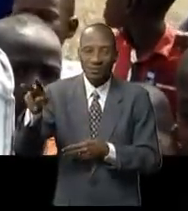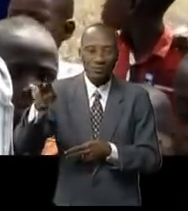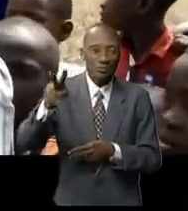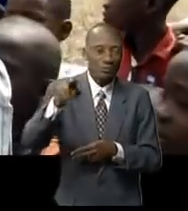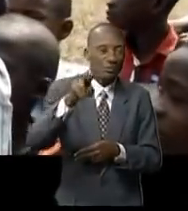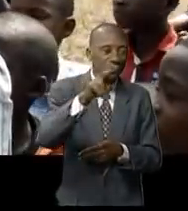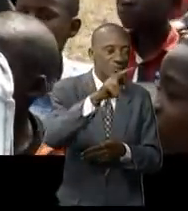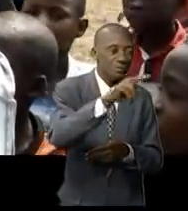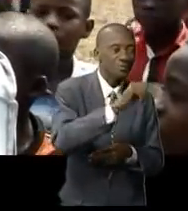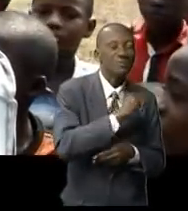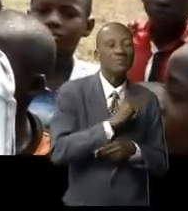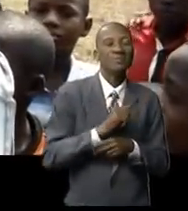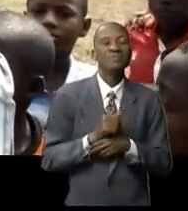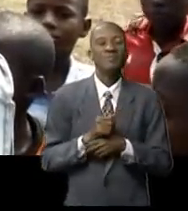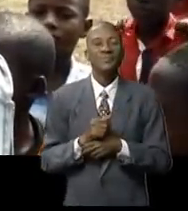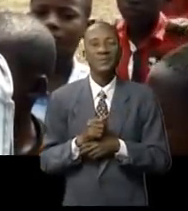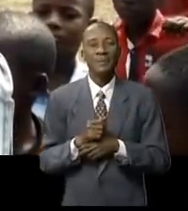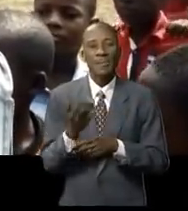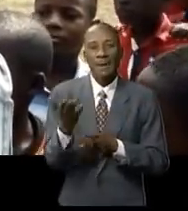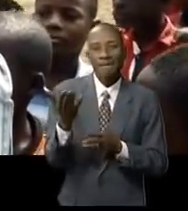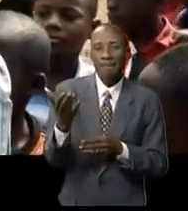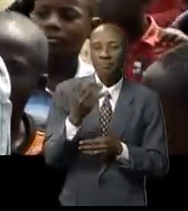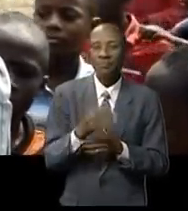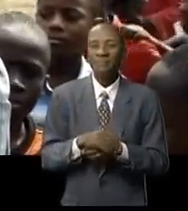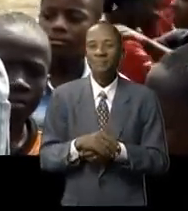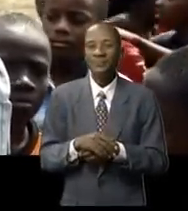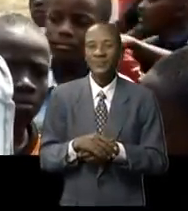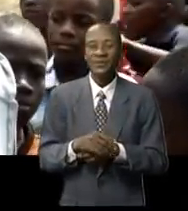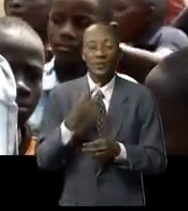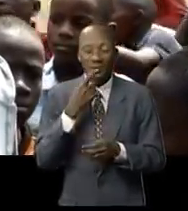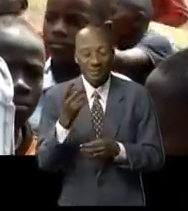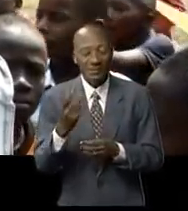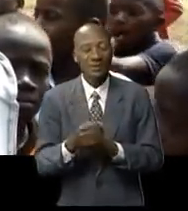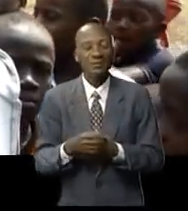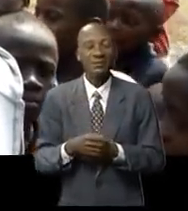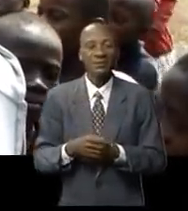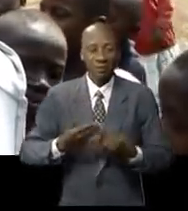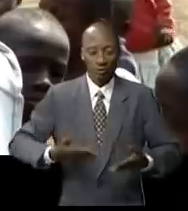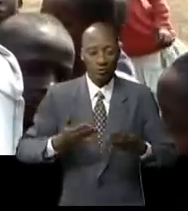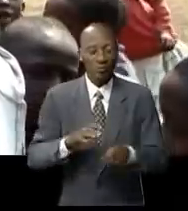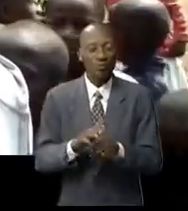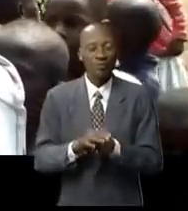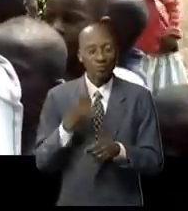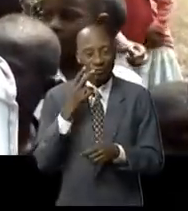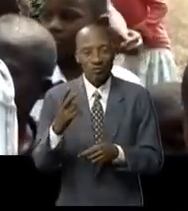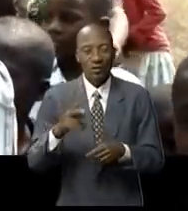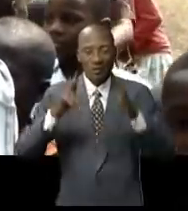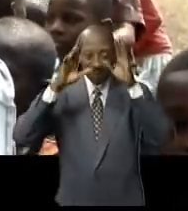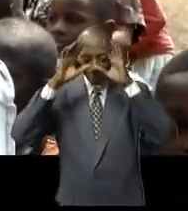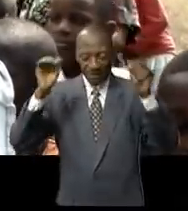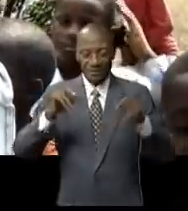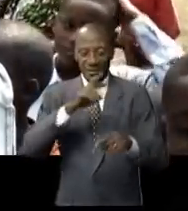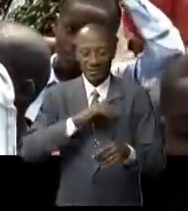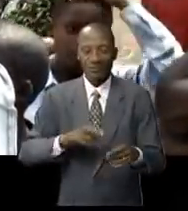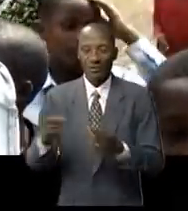étant président des enfants de militaires du Congo, je suis dans une joie immense de voir le président de la République venir